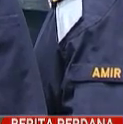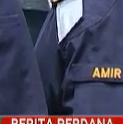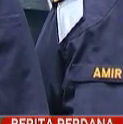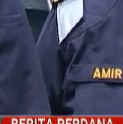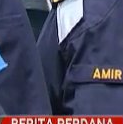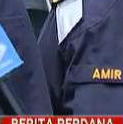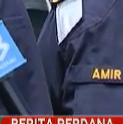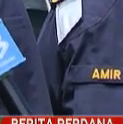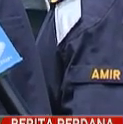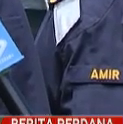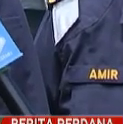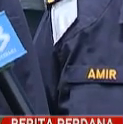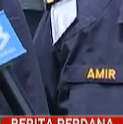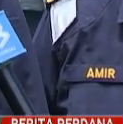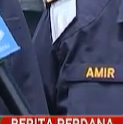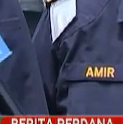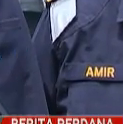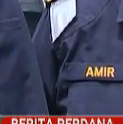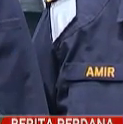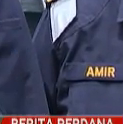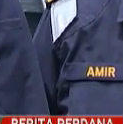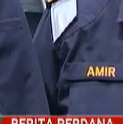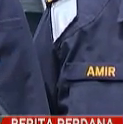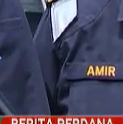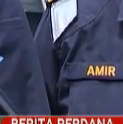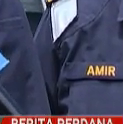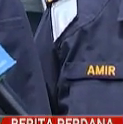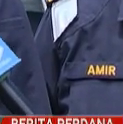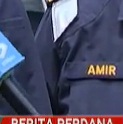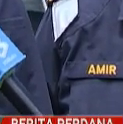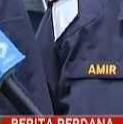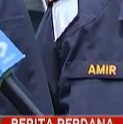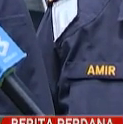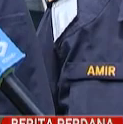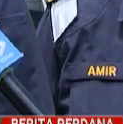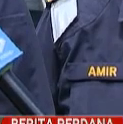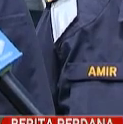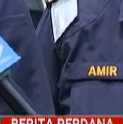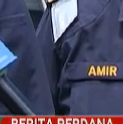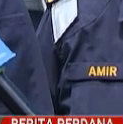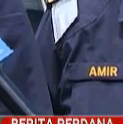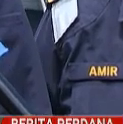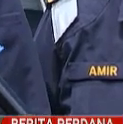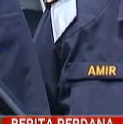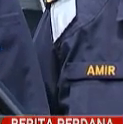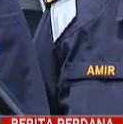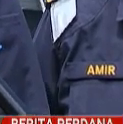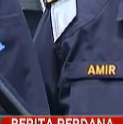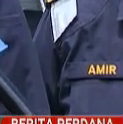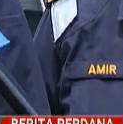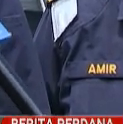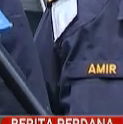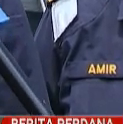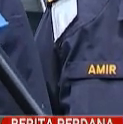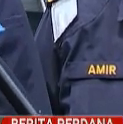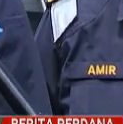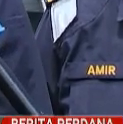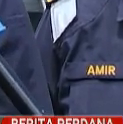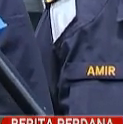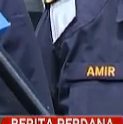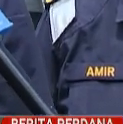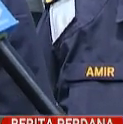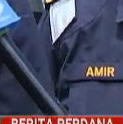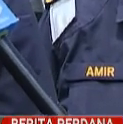telah meninggal dunia di semasa dalam perjalanan tu dan telah dibuang ke laut